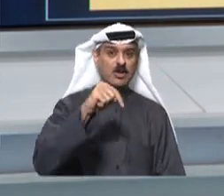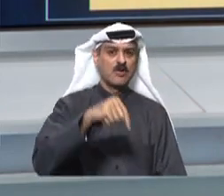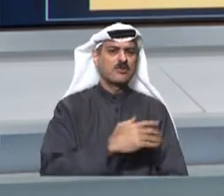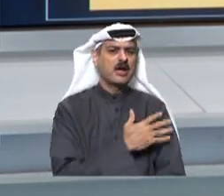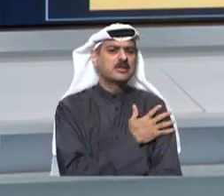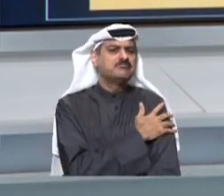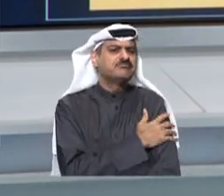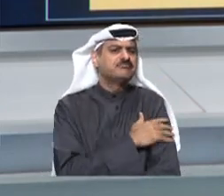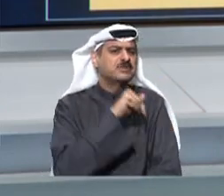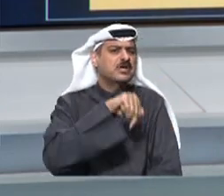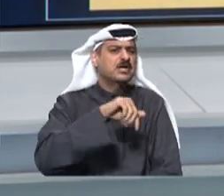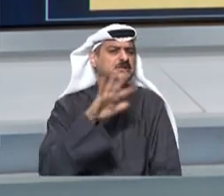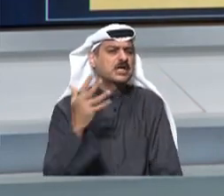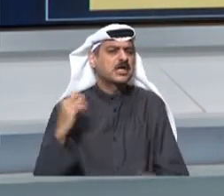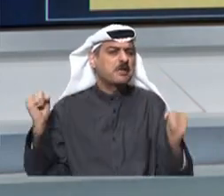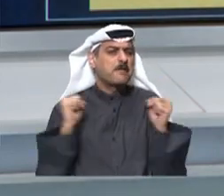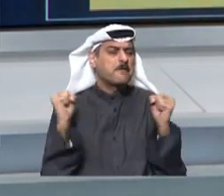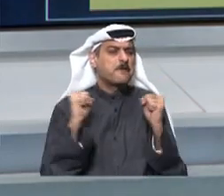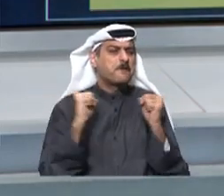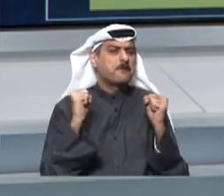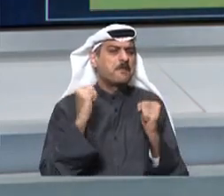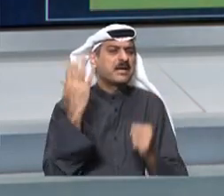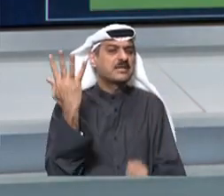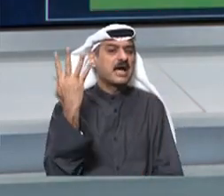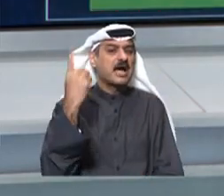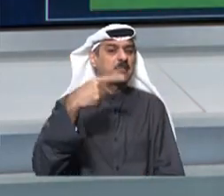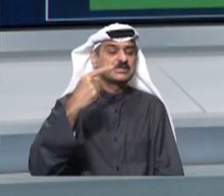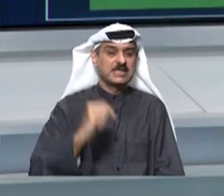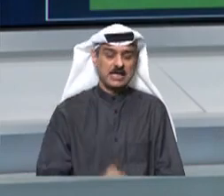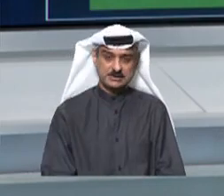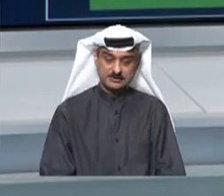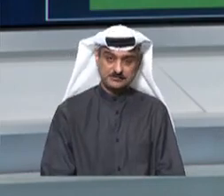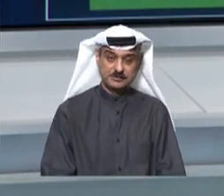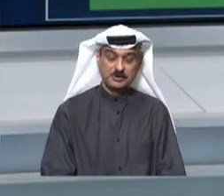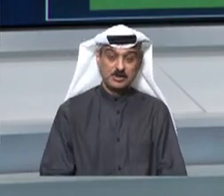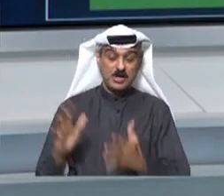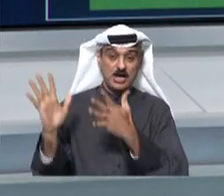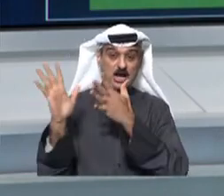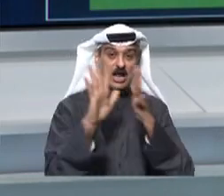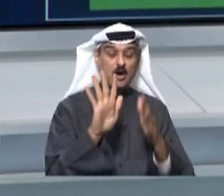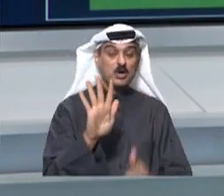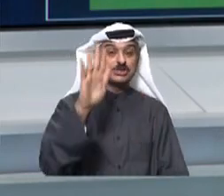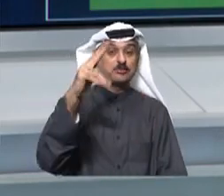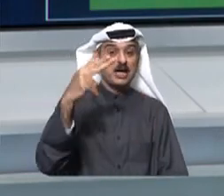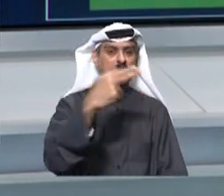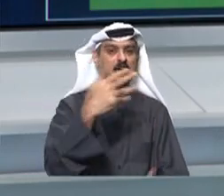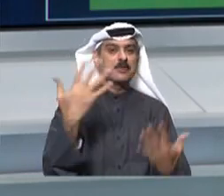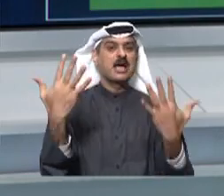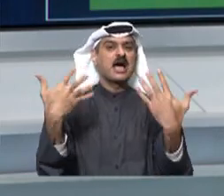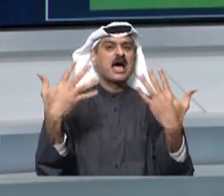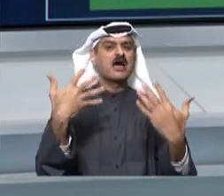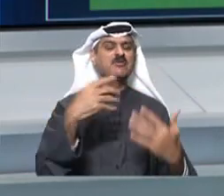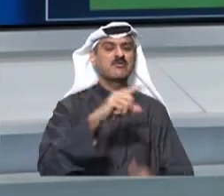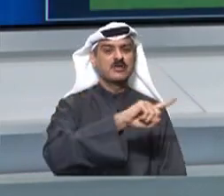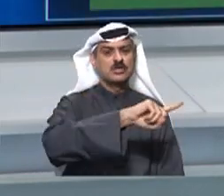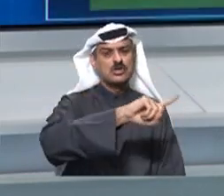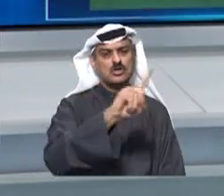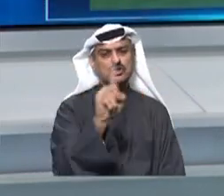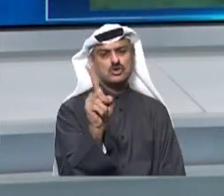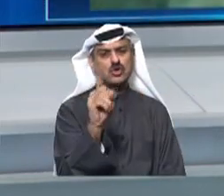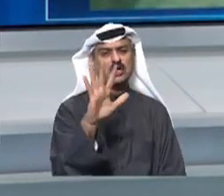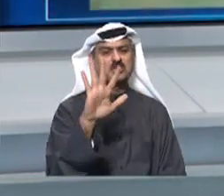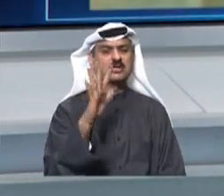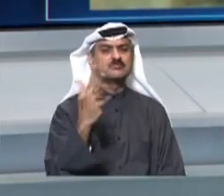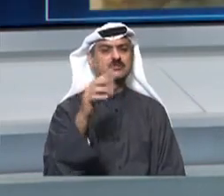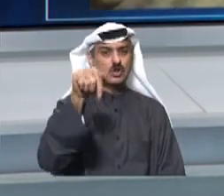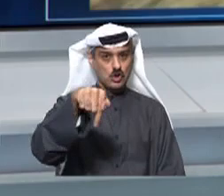المحسوسة تتفاوت ما بين 12 إلى 15 درجة مئوية. هواء شمالي غربي خفيف إلى معتدل السرعة، تتراوح سرعته بشكل عام